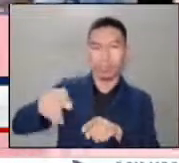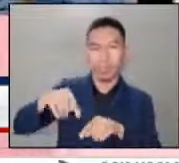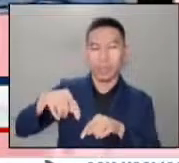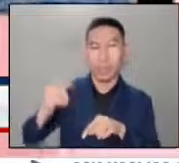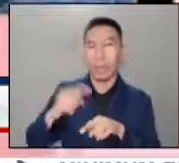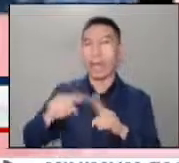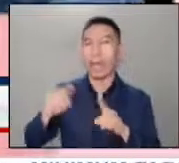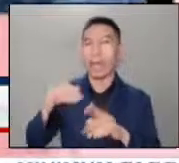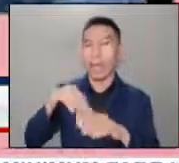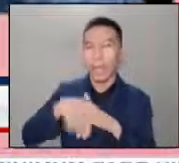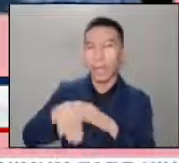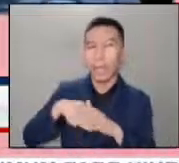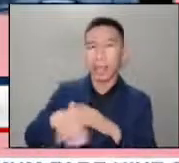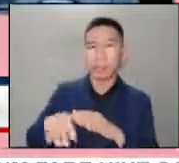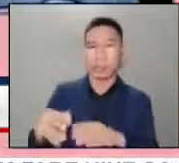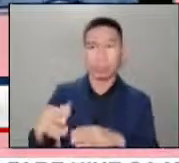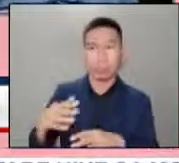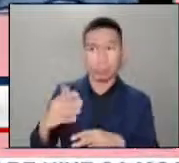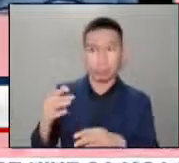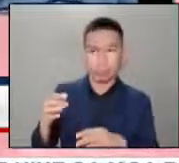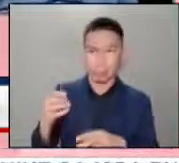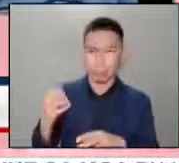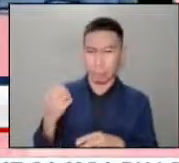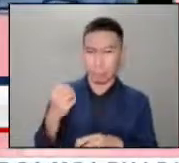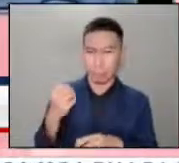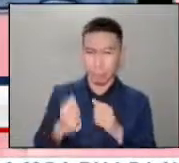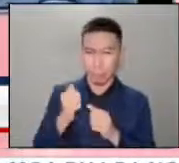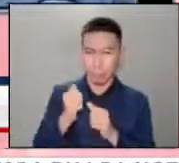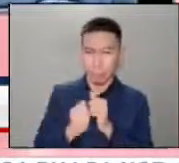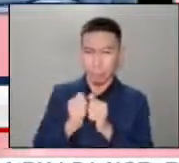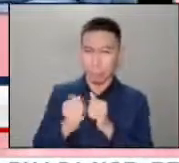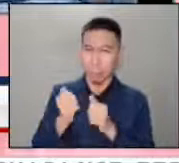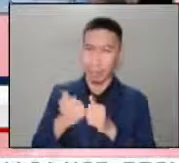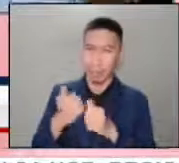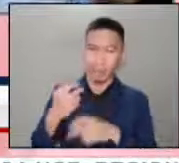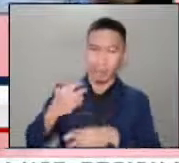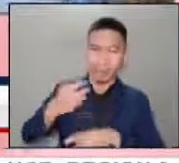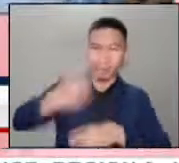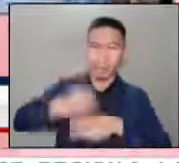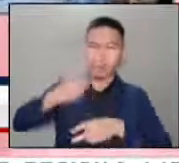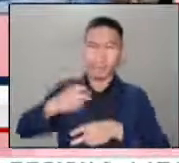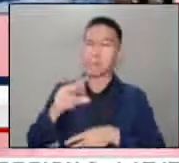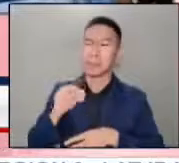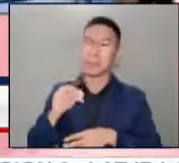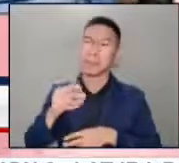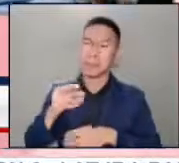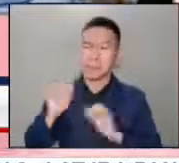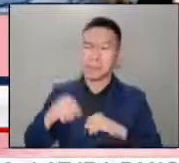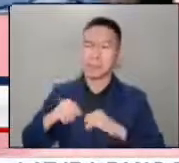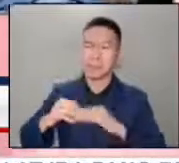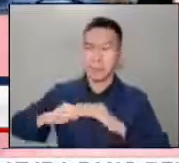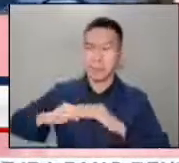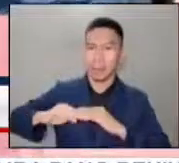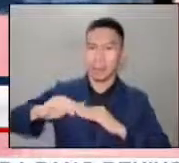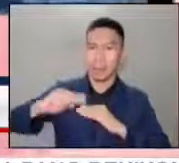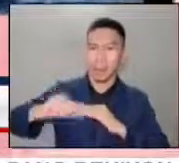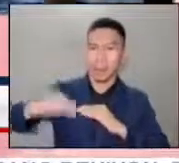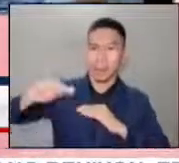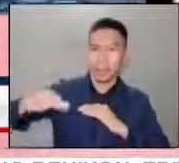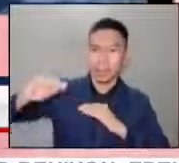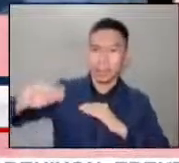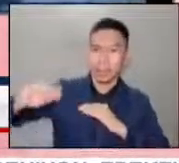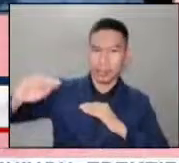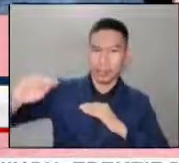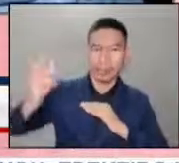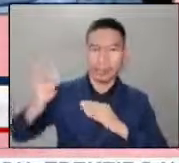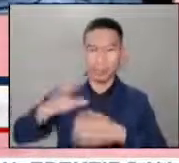siyang masyadong napakamahirap. That's why I get the at the first time since natanggap ko itong item